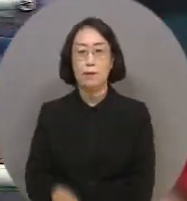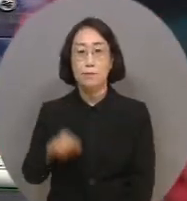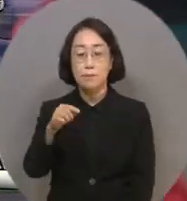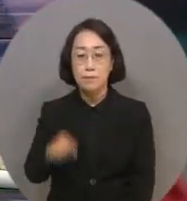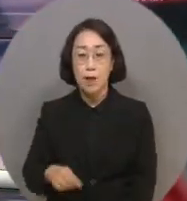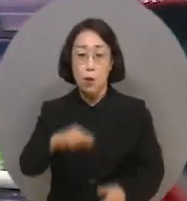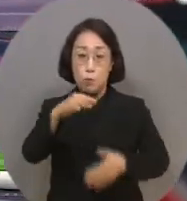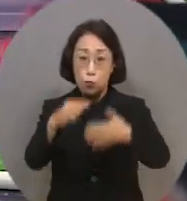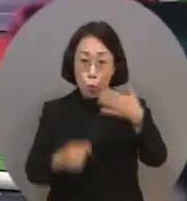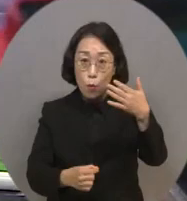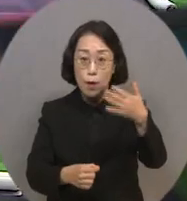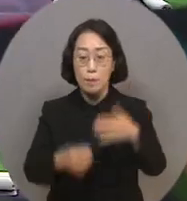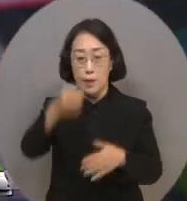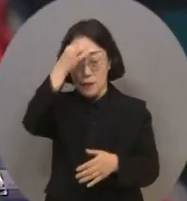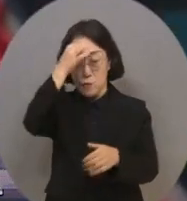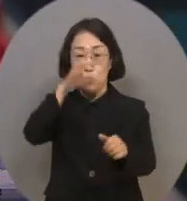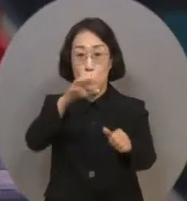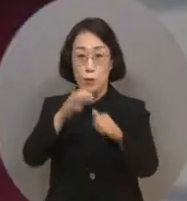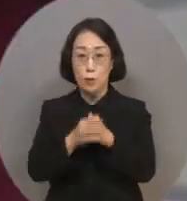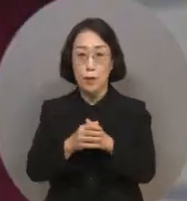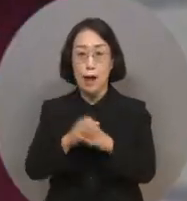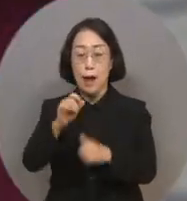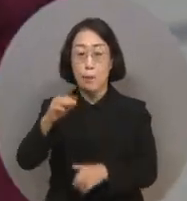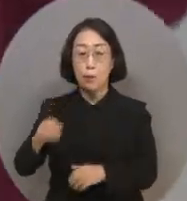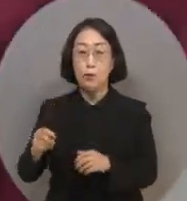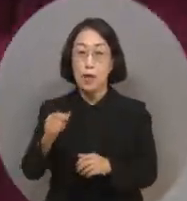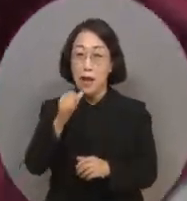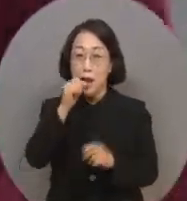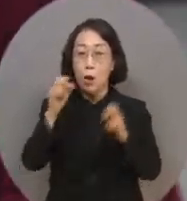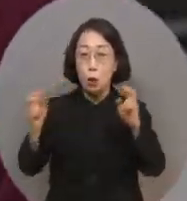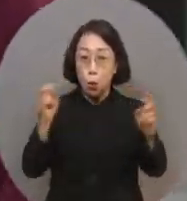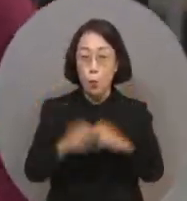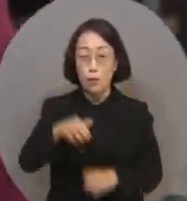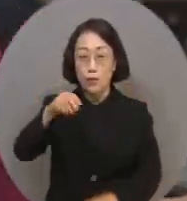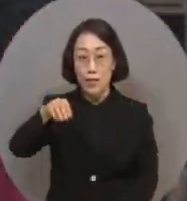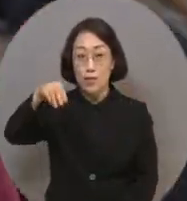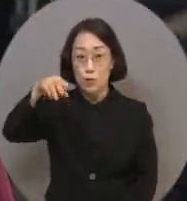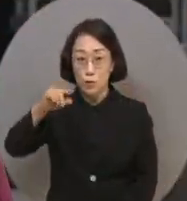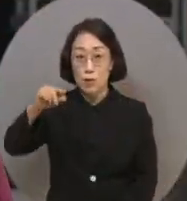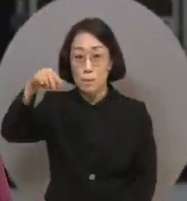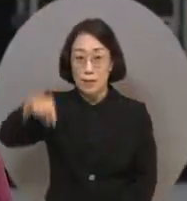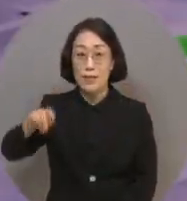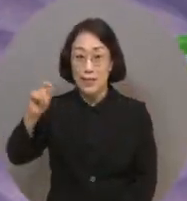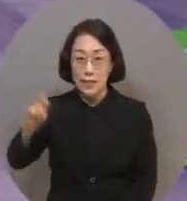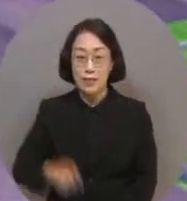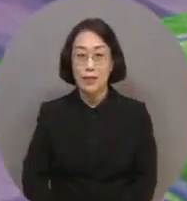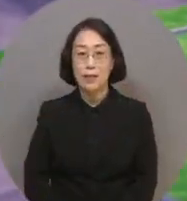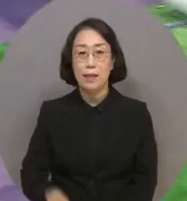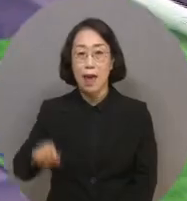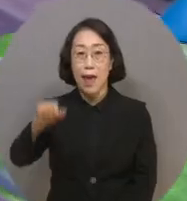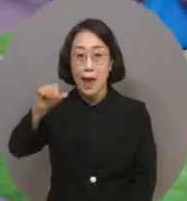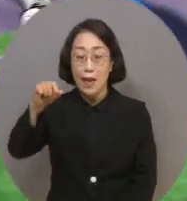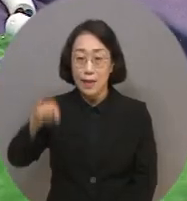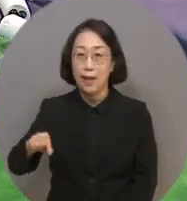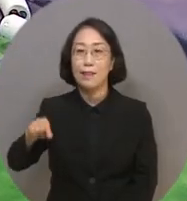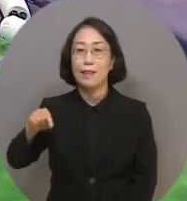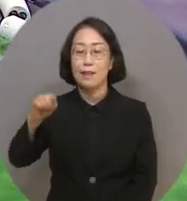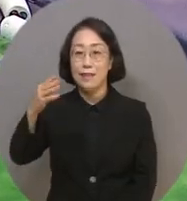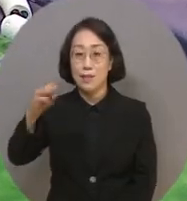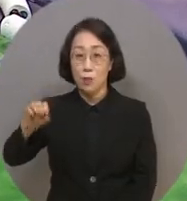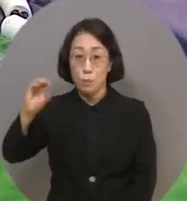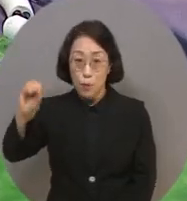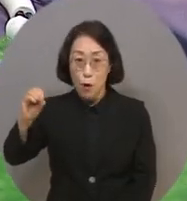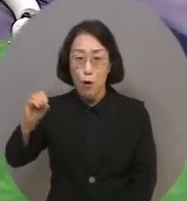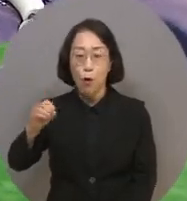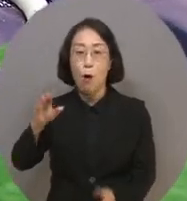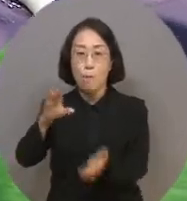프로그램은 AI 기술을 활용해 알버트 AI 로봇, 챗 GPT, 에이다 4.0 등을 통한 미션으로 진행됐습니다.